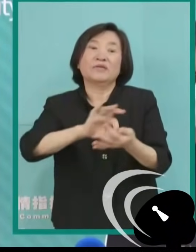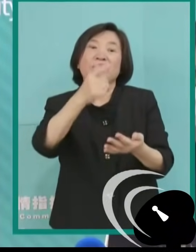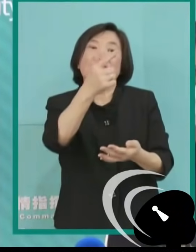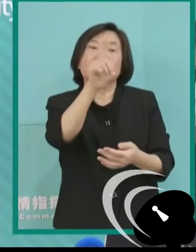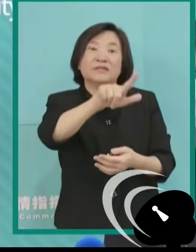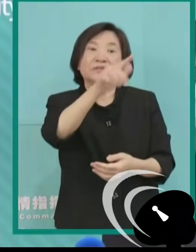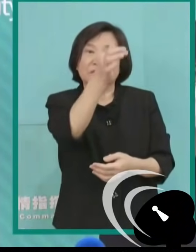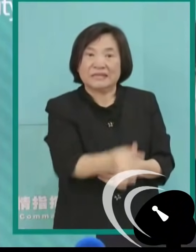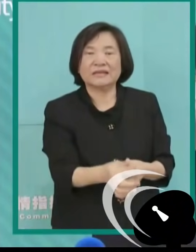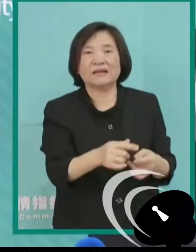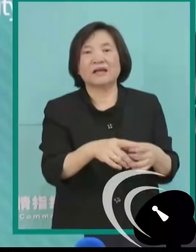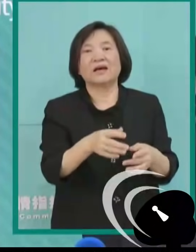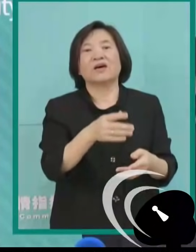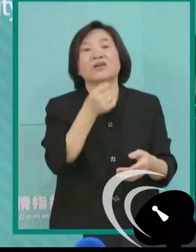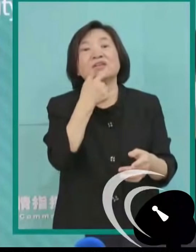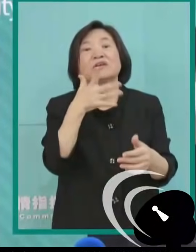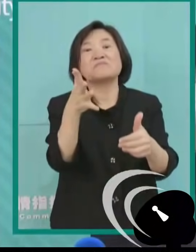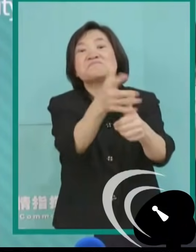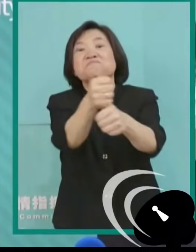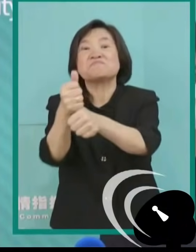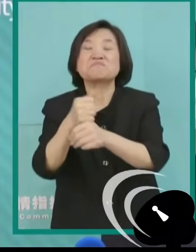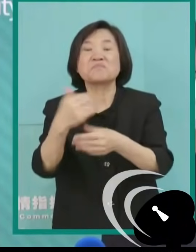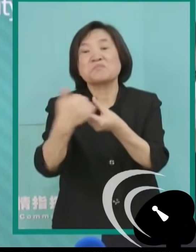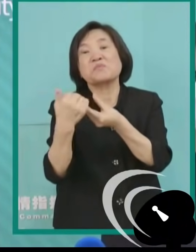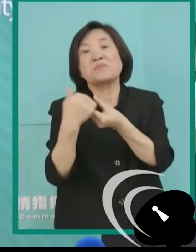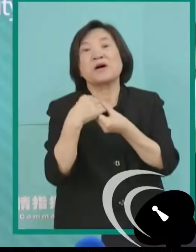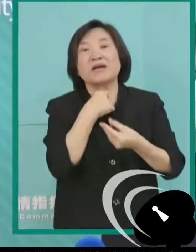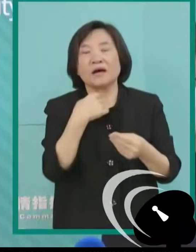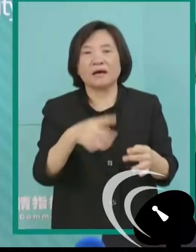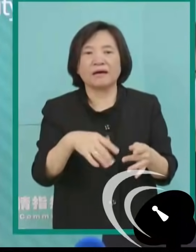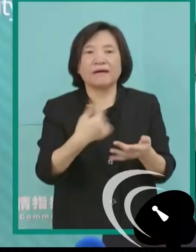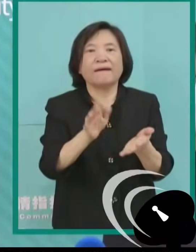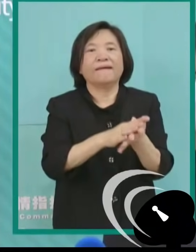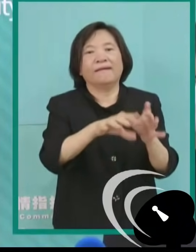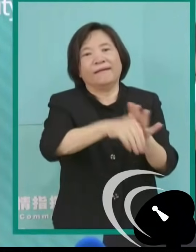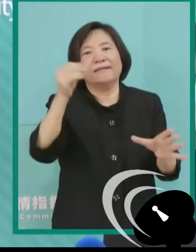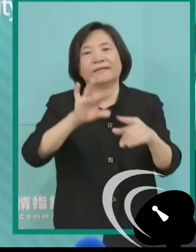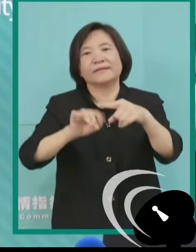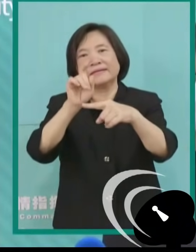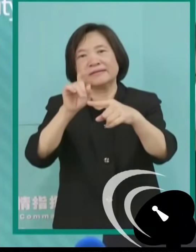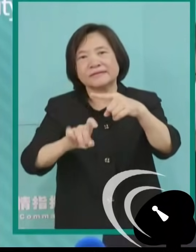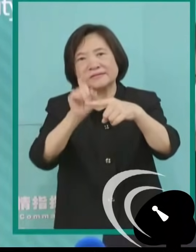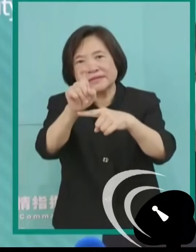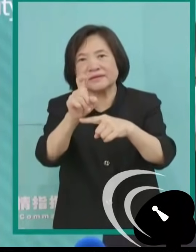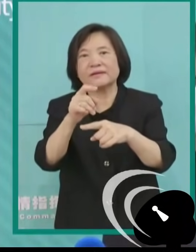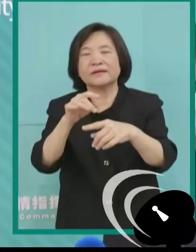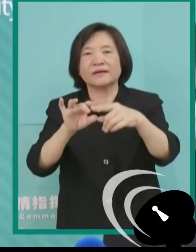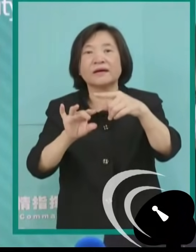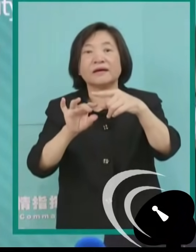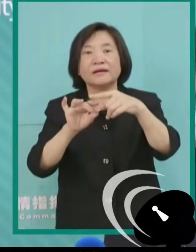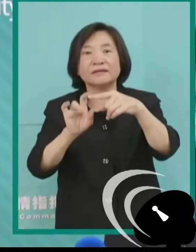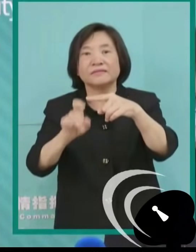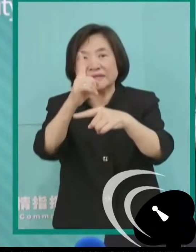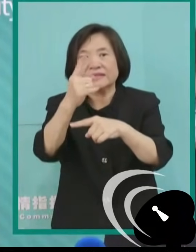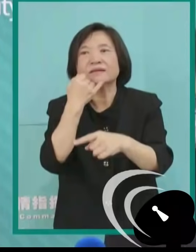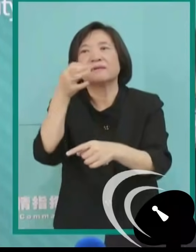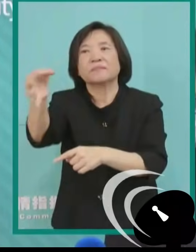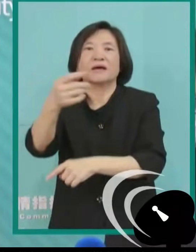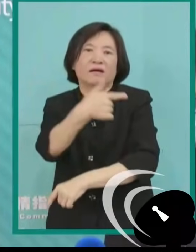对吧？开6000亿，白条我卡，你干脆抽10亿出来买疫苗，把这个问题解决掉。所以还是一样